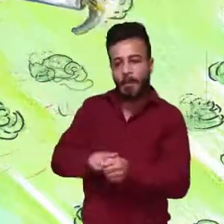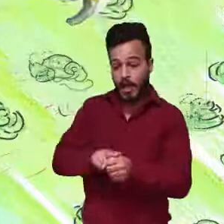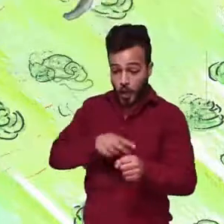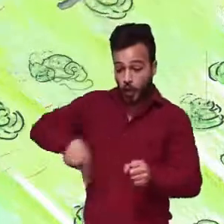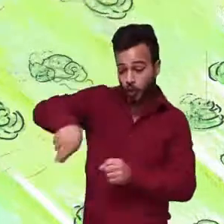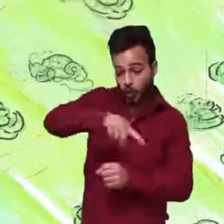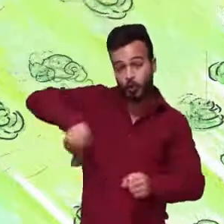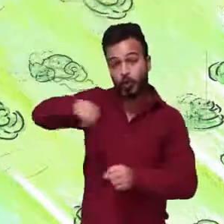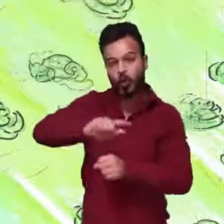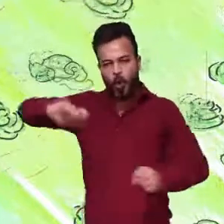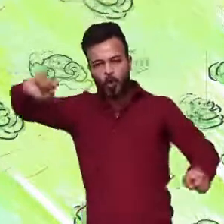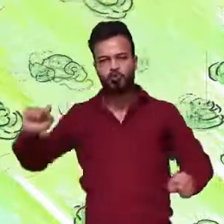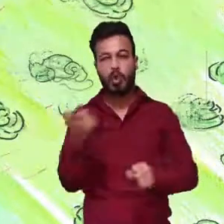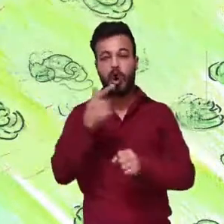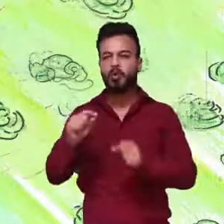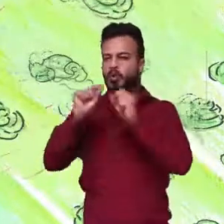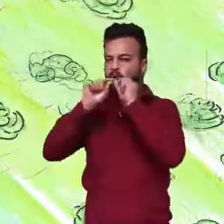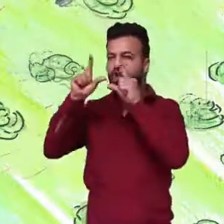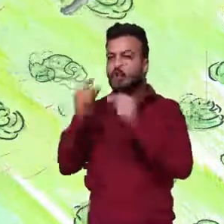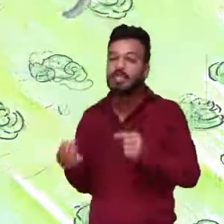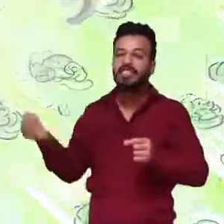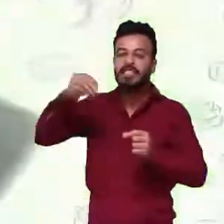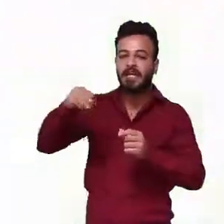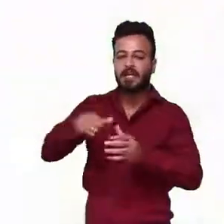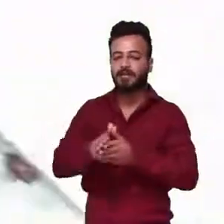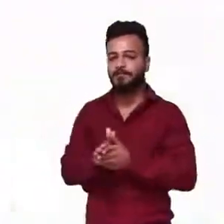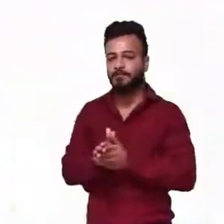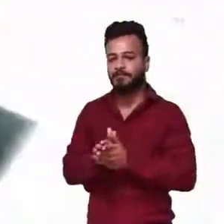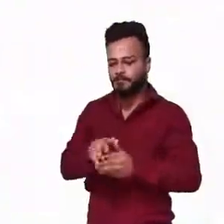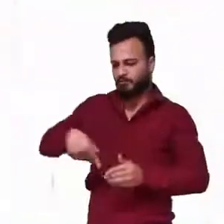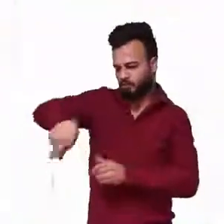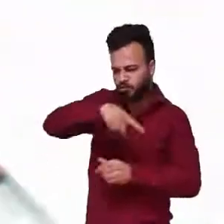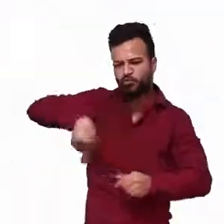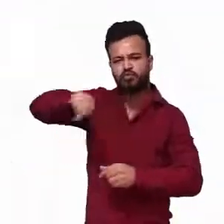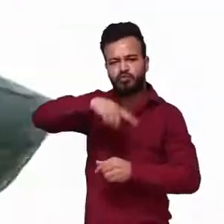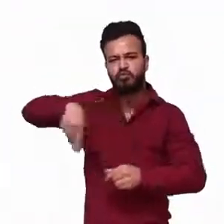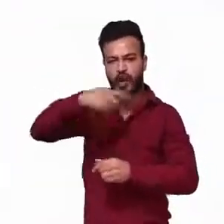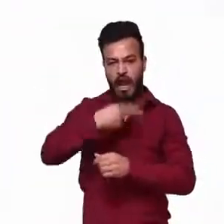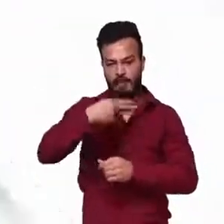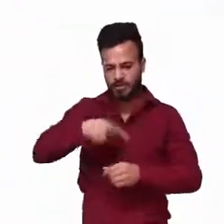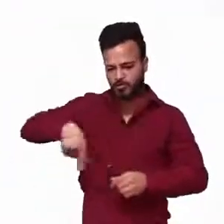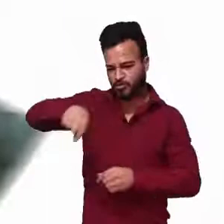بسرعة قصوى وسأصرخ بقوة. دار الفزاعة عامر